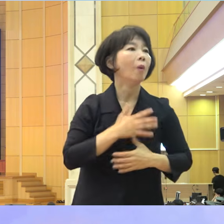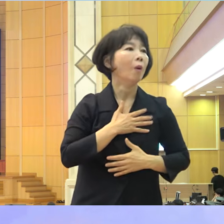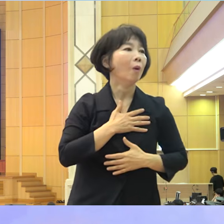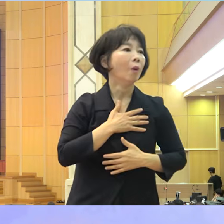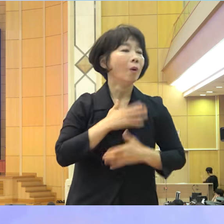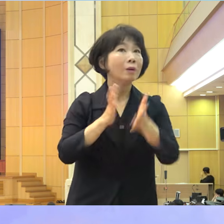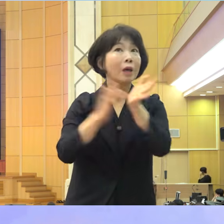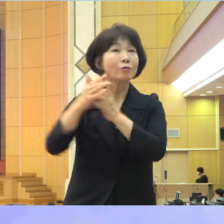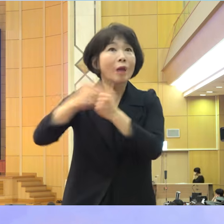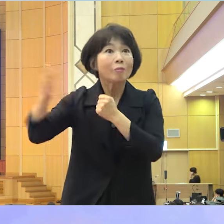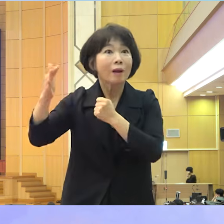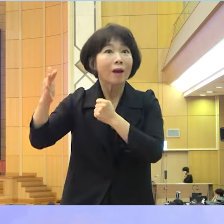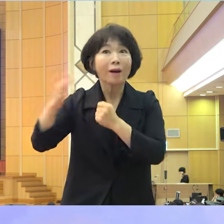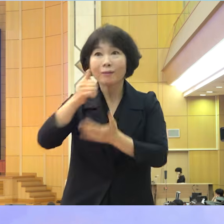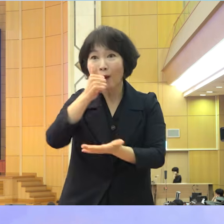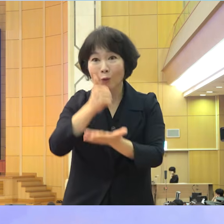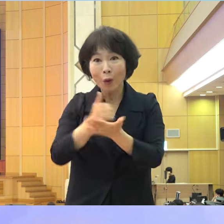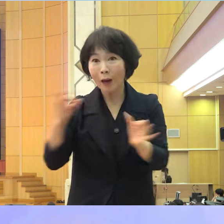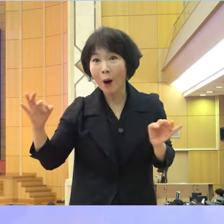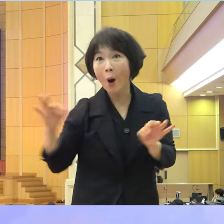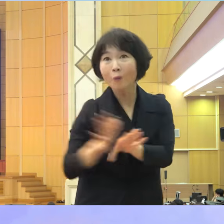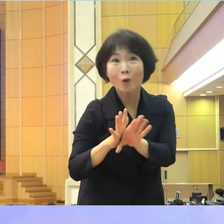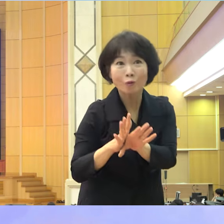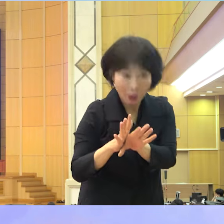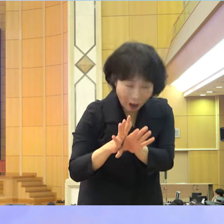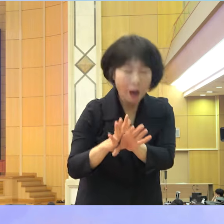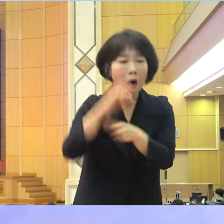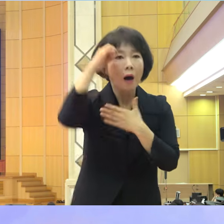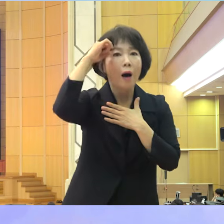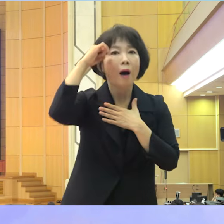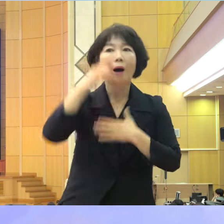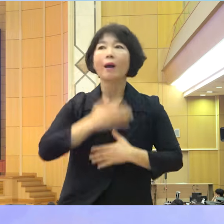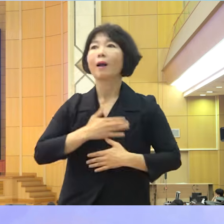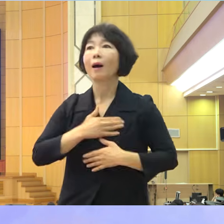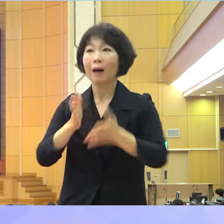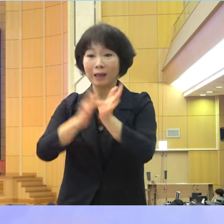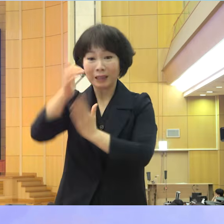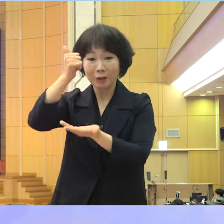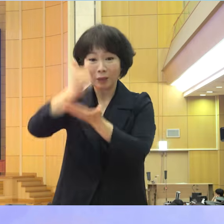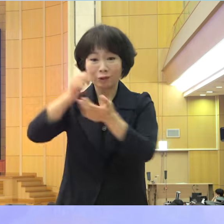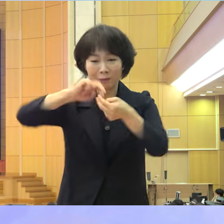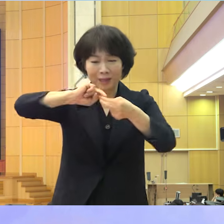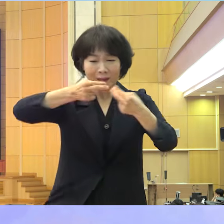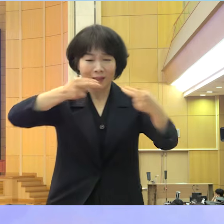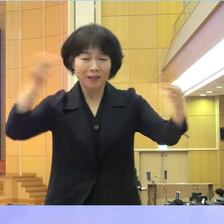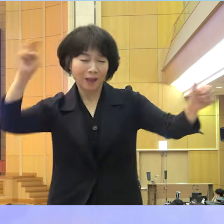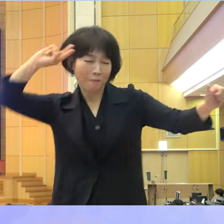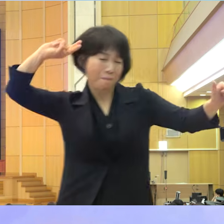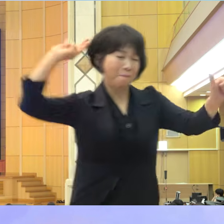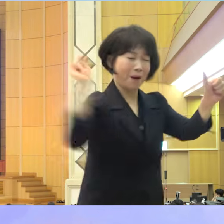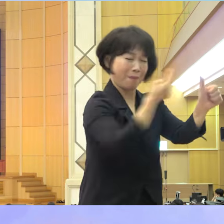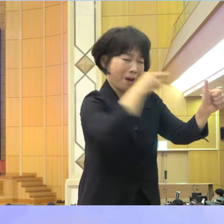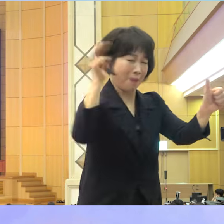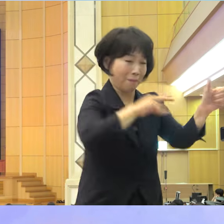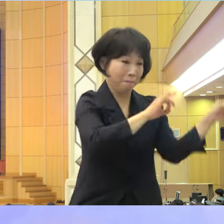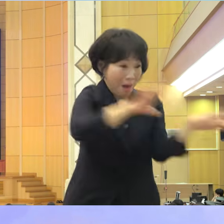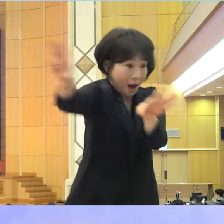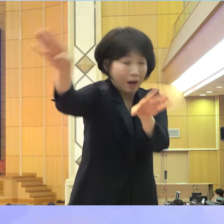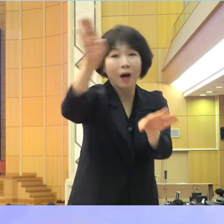대하여 의인으로 살게 하려 하심이라. 그가 채찍에 맞아 너희는 나음을 얻었으니.